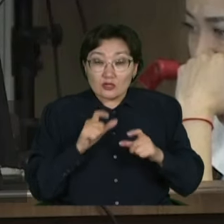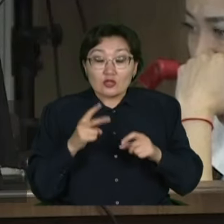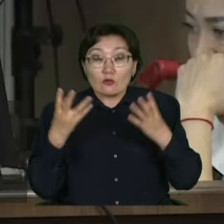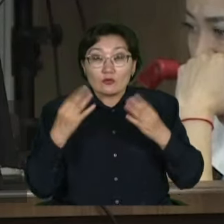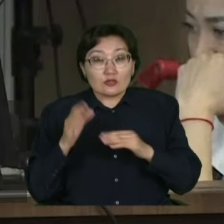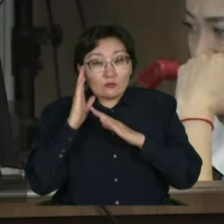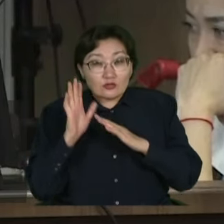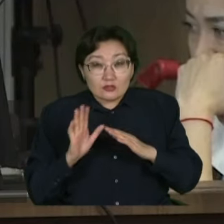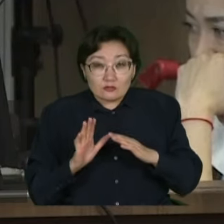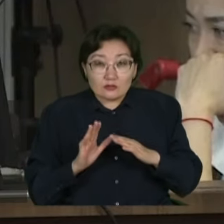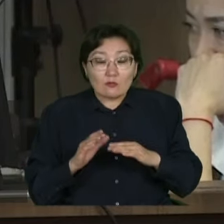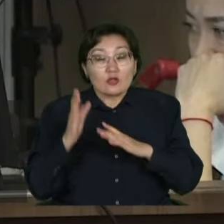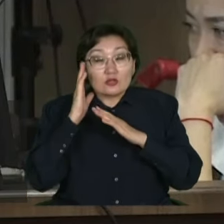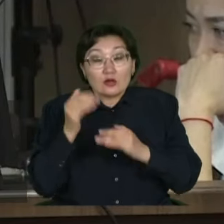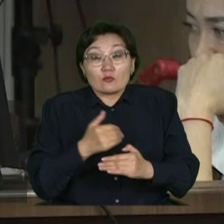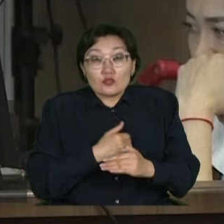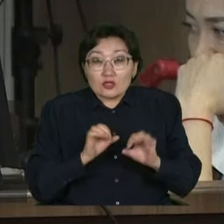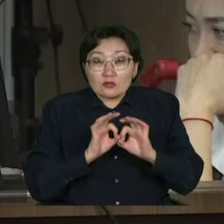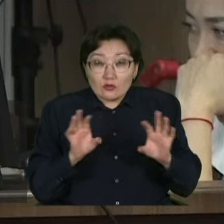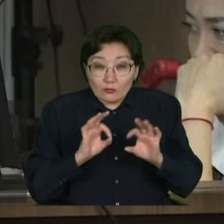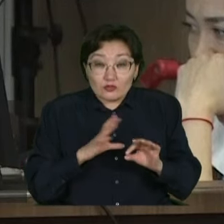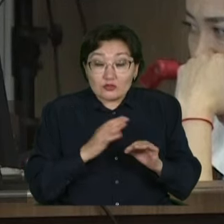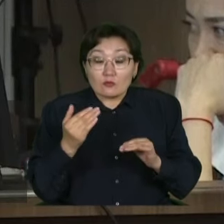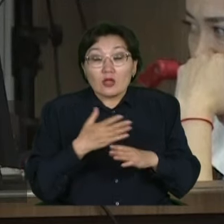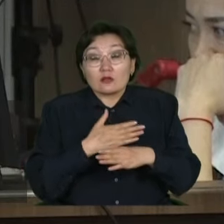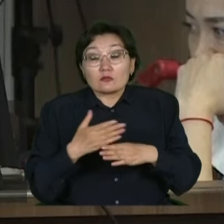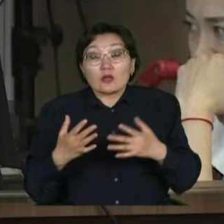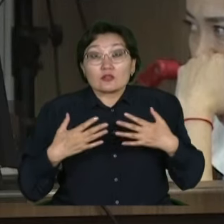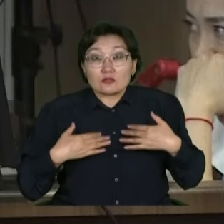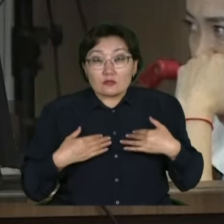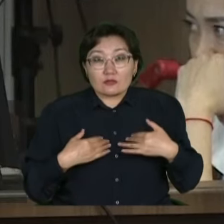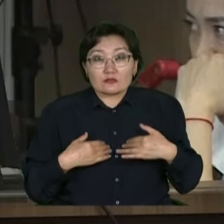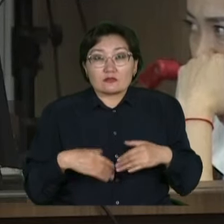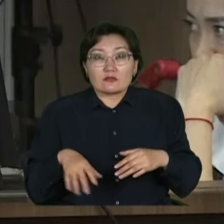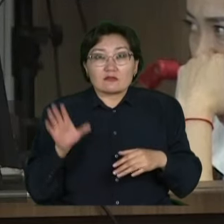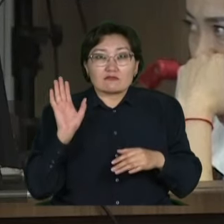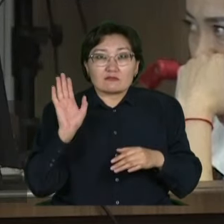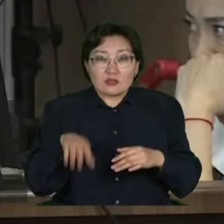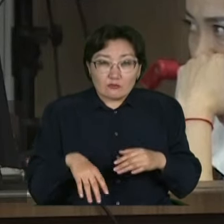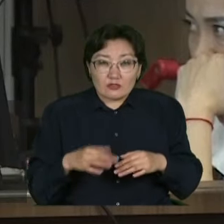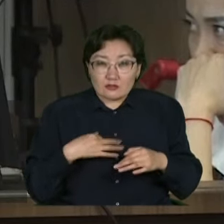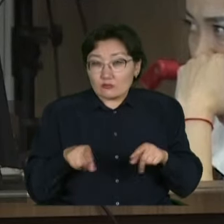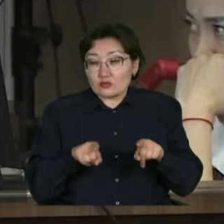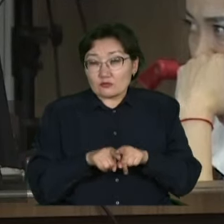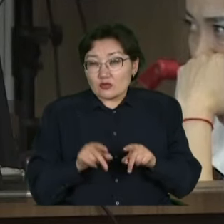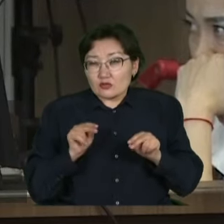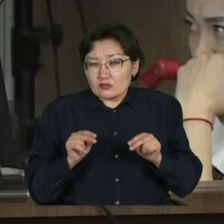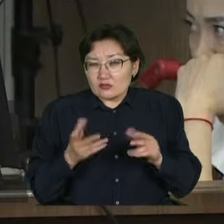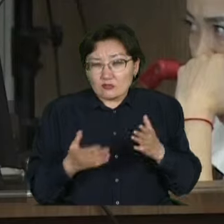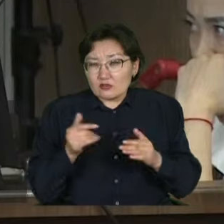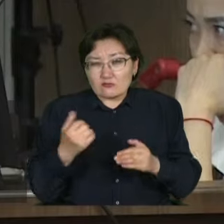бойы ұйықтамағанымды, ұйықтағым келетінін түсіндіремін. Ол сосын маған пысқырғаның бар дейді. Шынымды айтсам, оған жаным